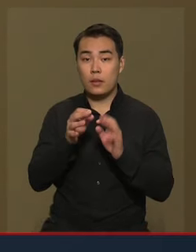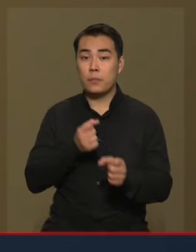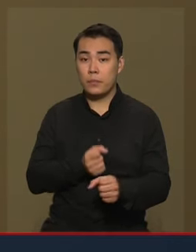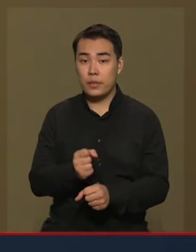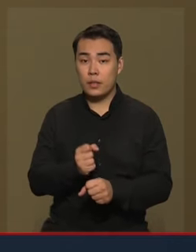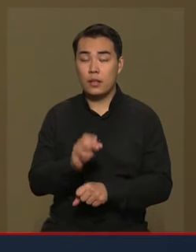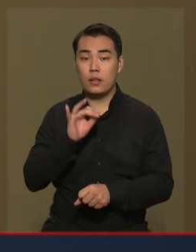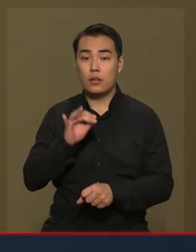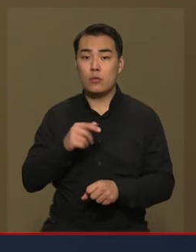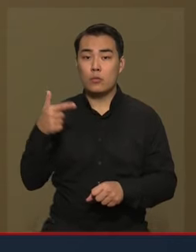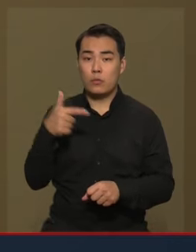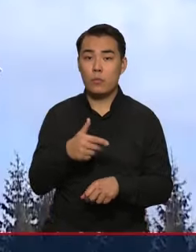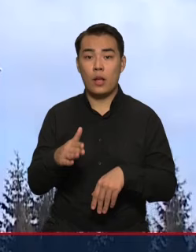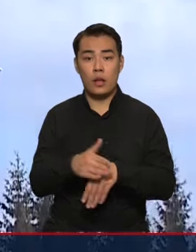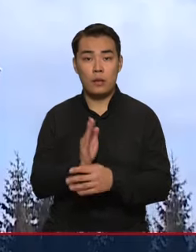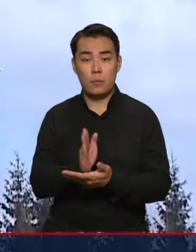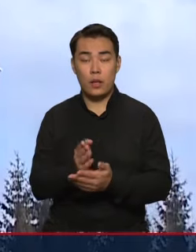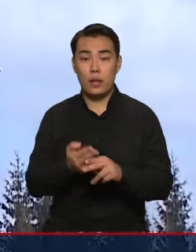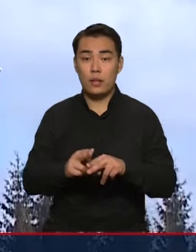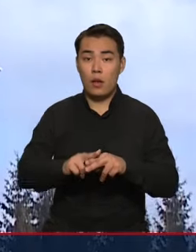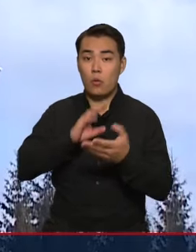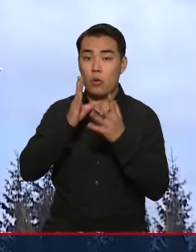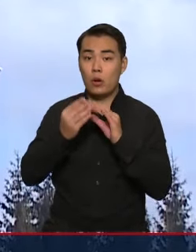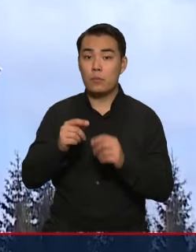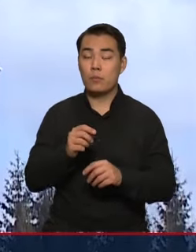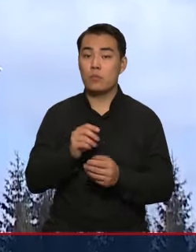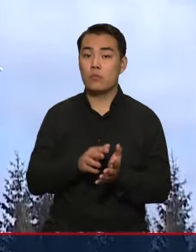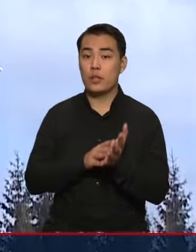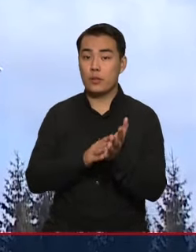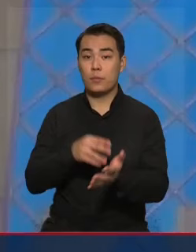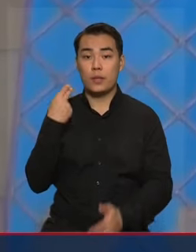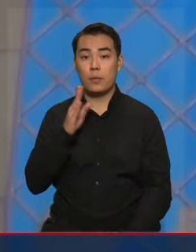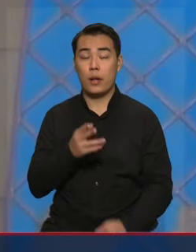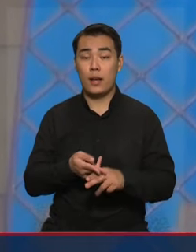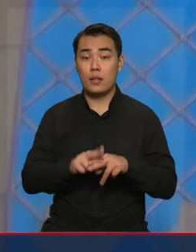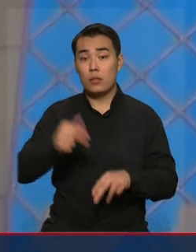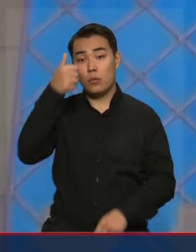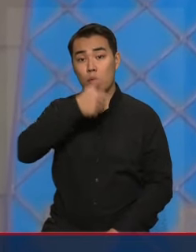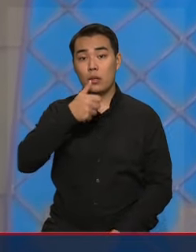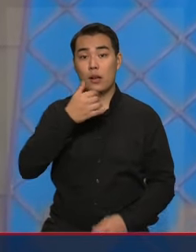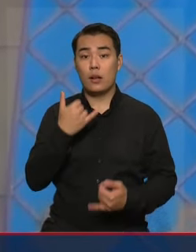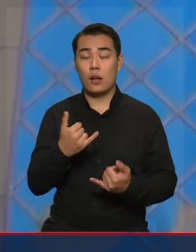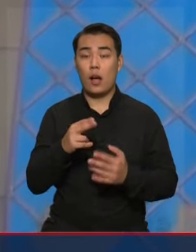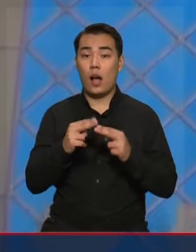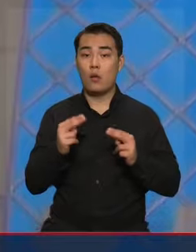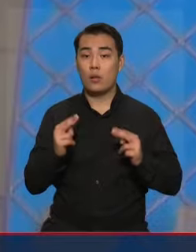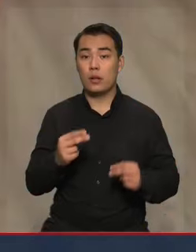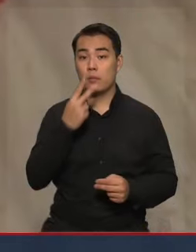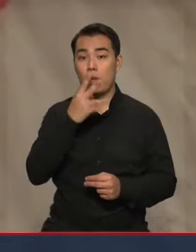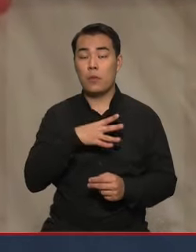жесткого обращения. Ведь именно с такими запросами граждане пишут президенту. К слову, только за этот год канцелярия Акурды рассмотрела